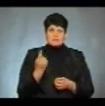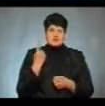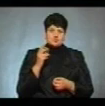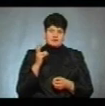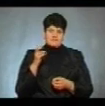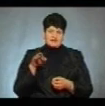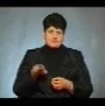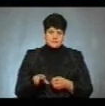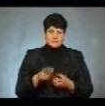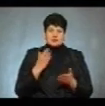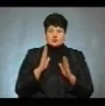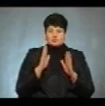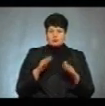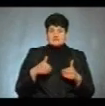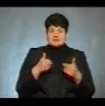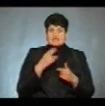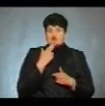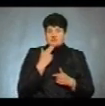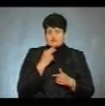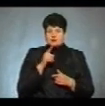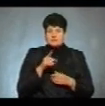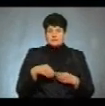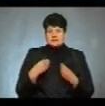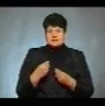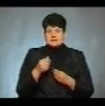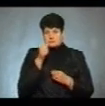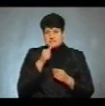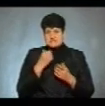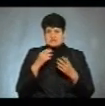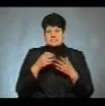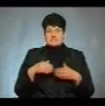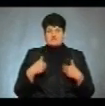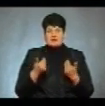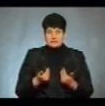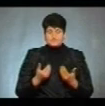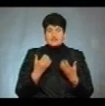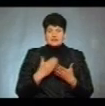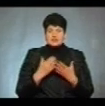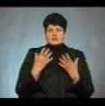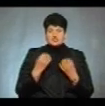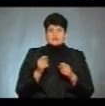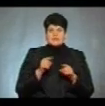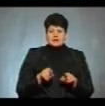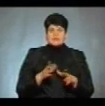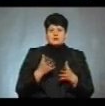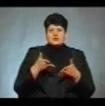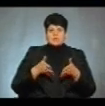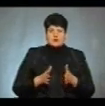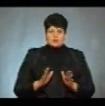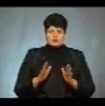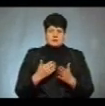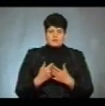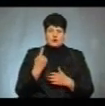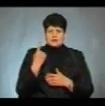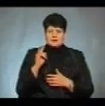квітня. Вже якщо буде звернення в червні, то вона буде призначатися з місяця звернення. І є ще такий нюанс, що якщо народжується, наприклад,